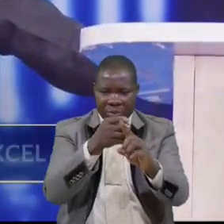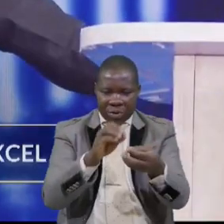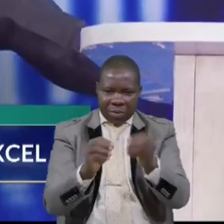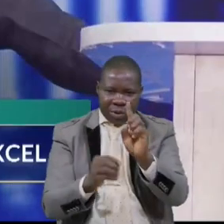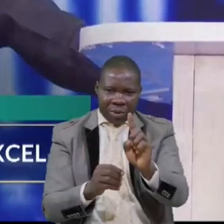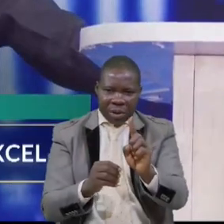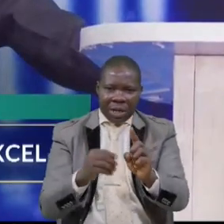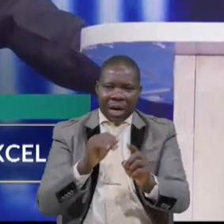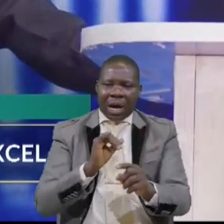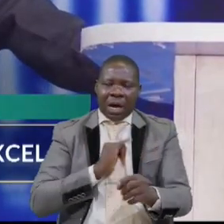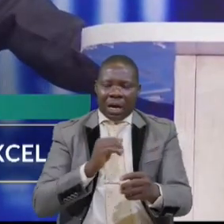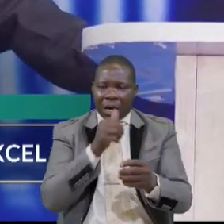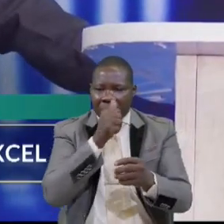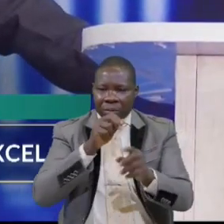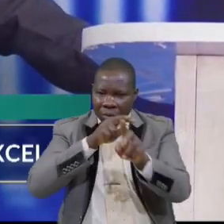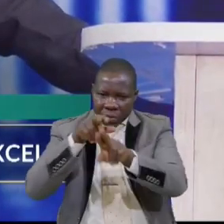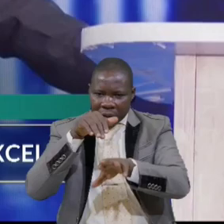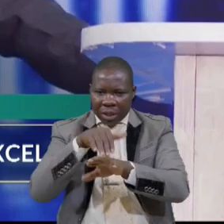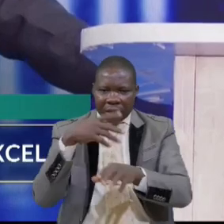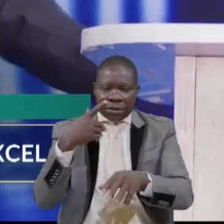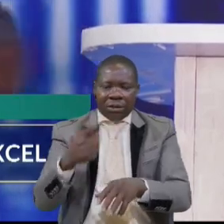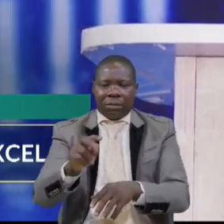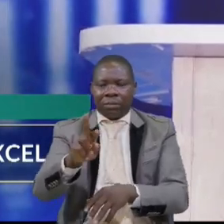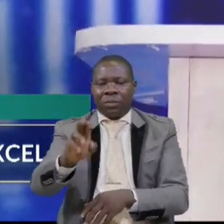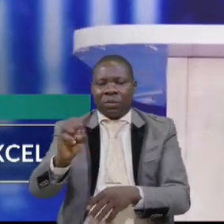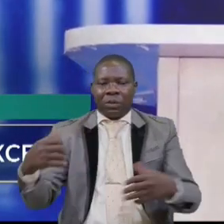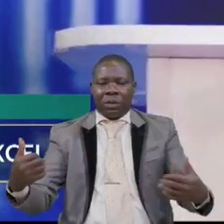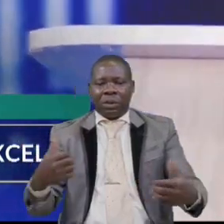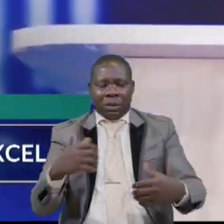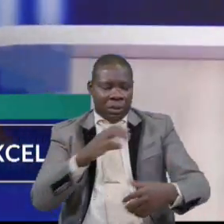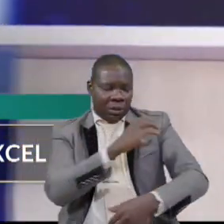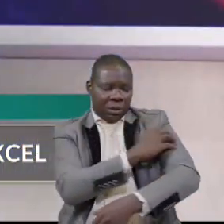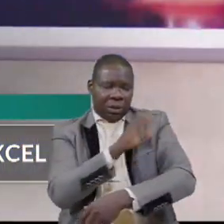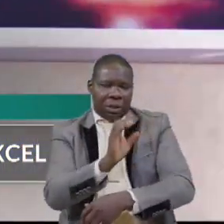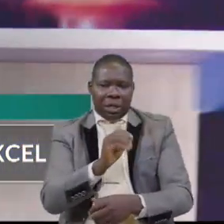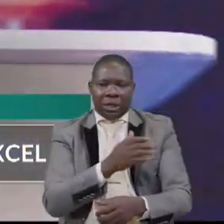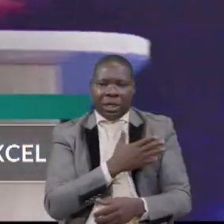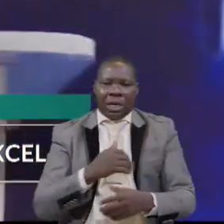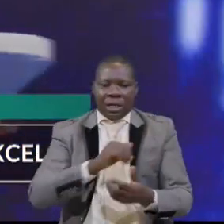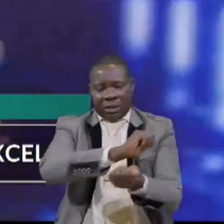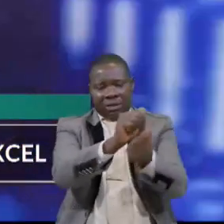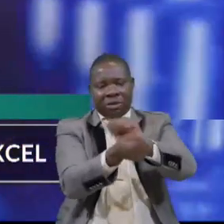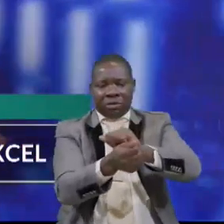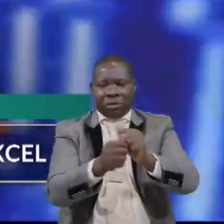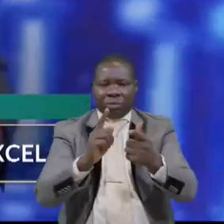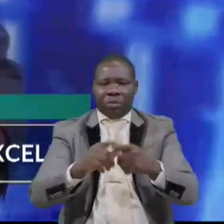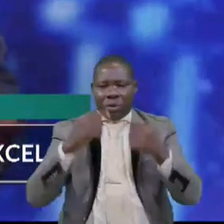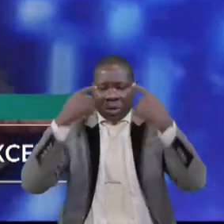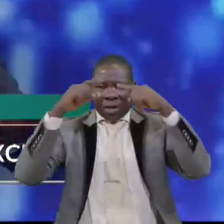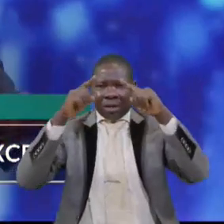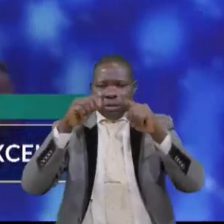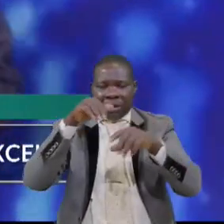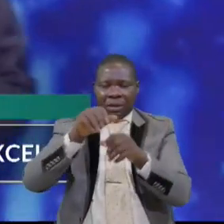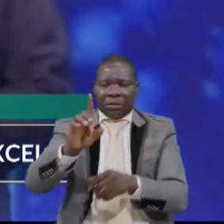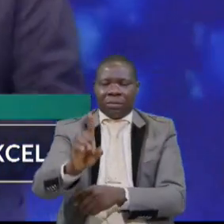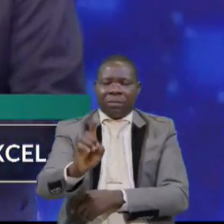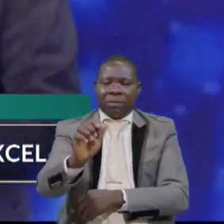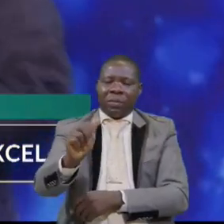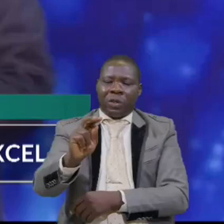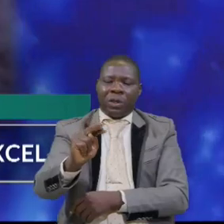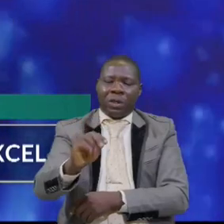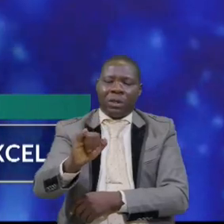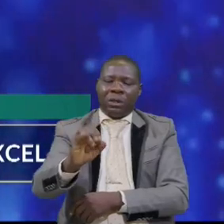recharger et transformer pour exceller. Daniel au chapitre 1, verset 8. Daniel